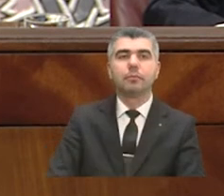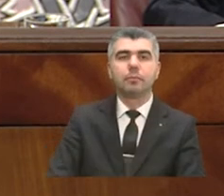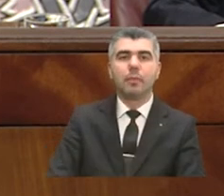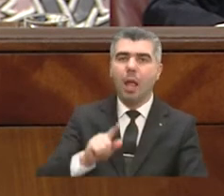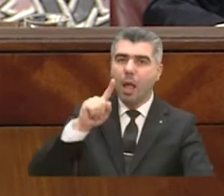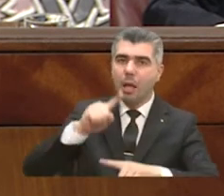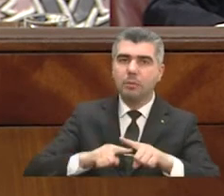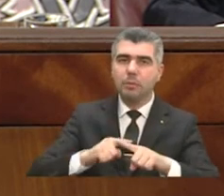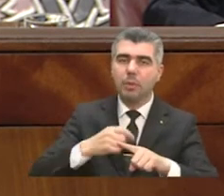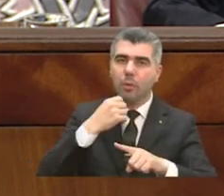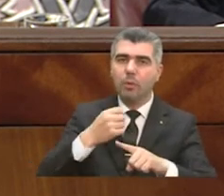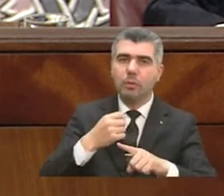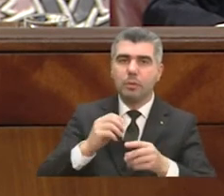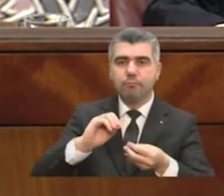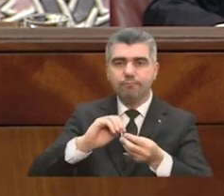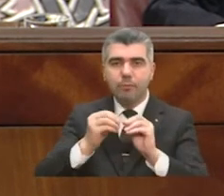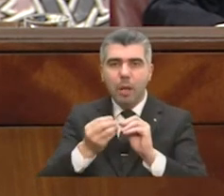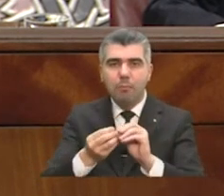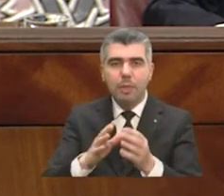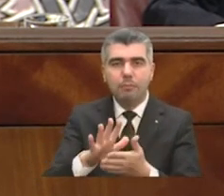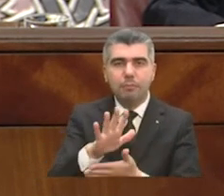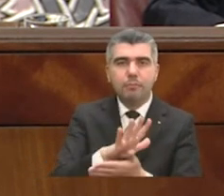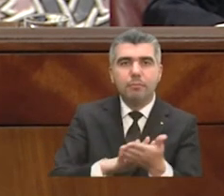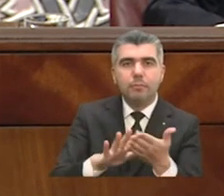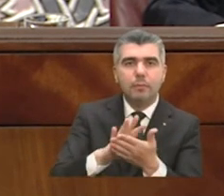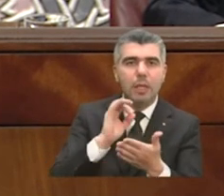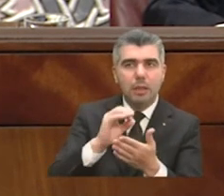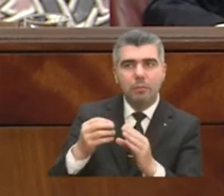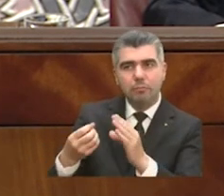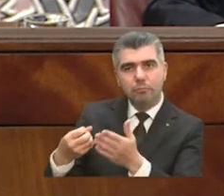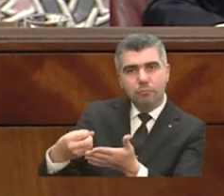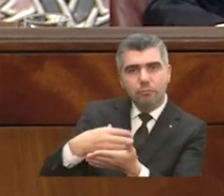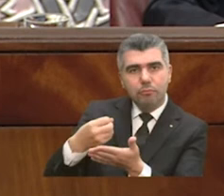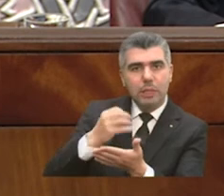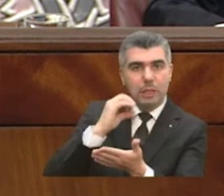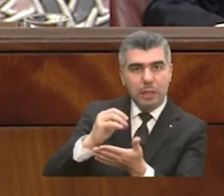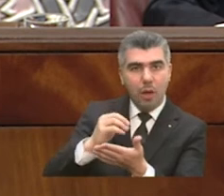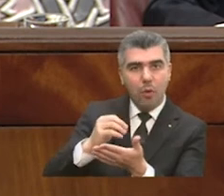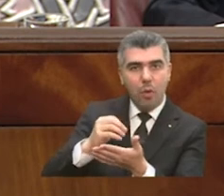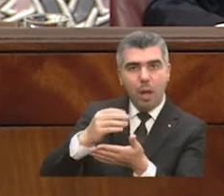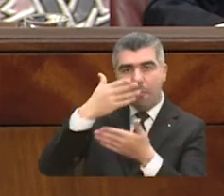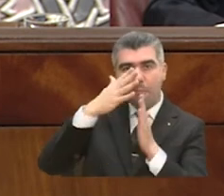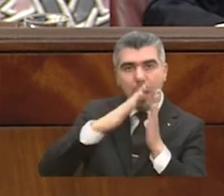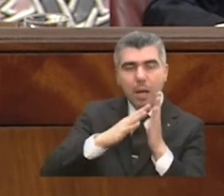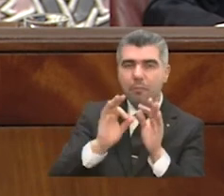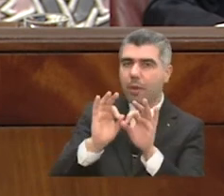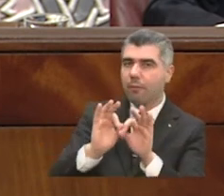notamment considère qu'il s'agit d'une ingérence sur